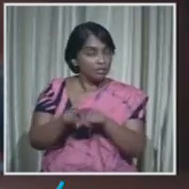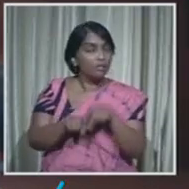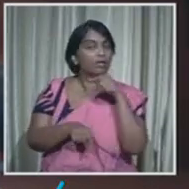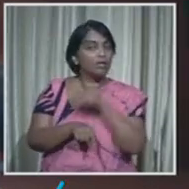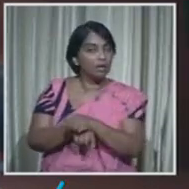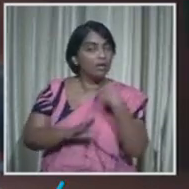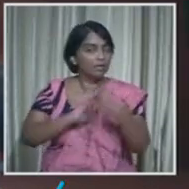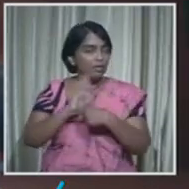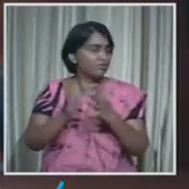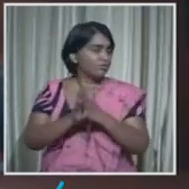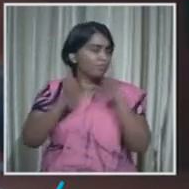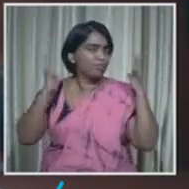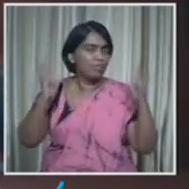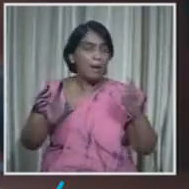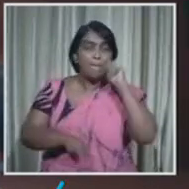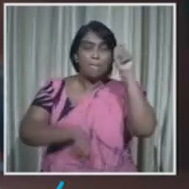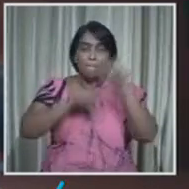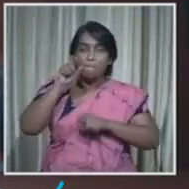विशाल